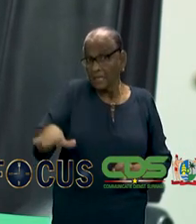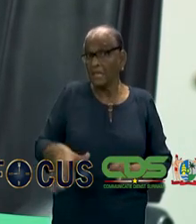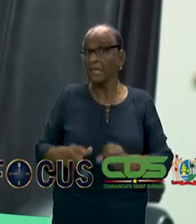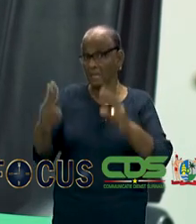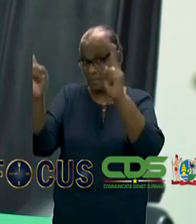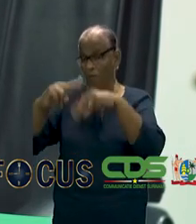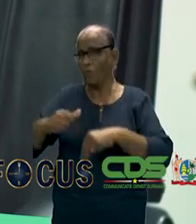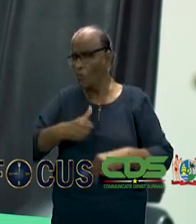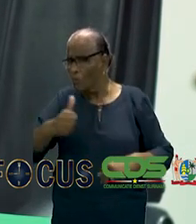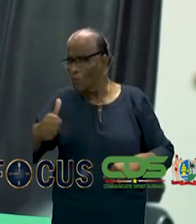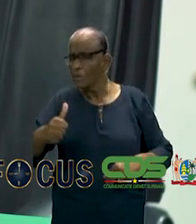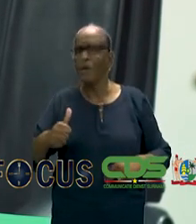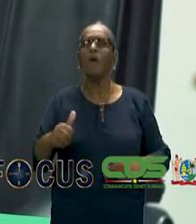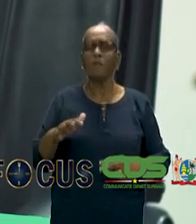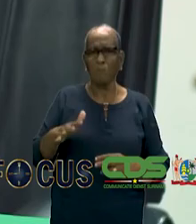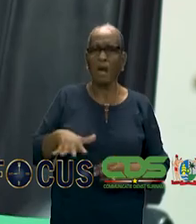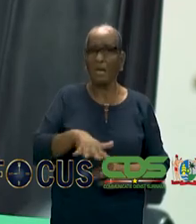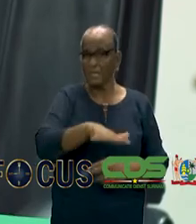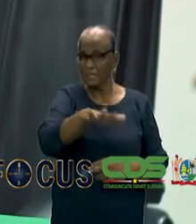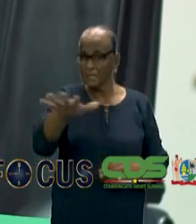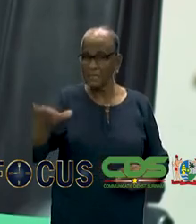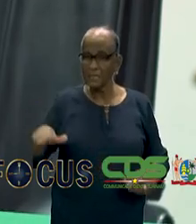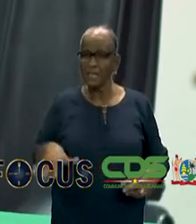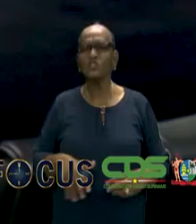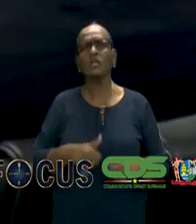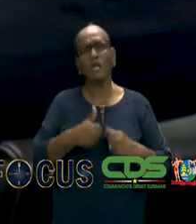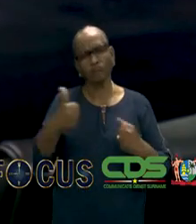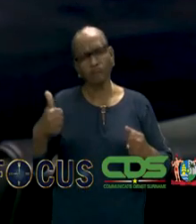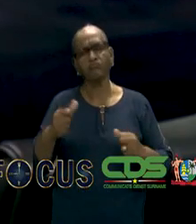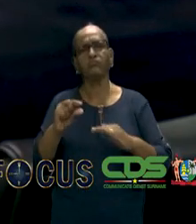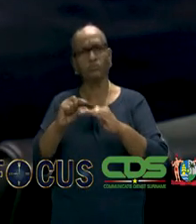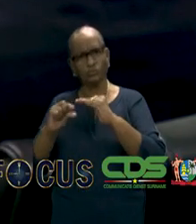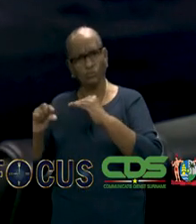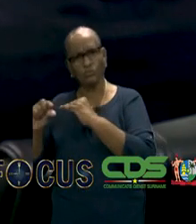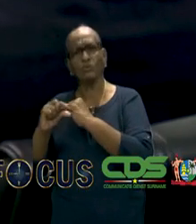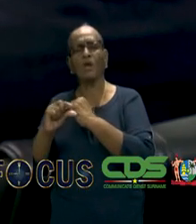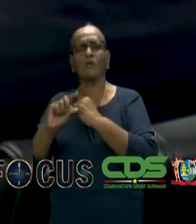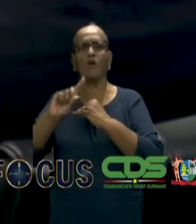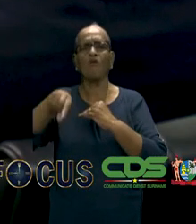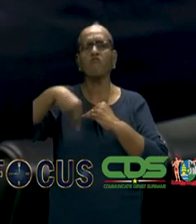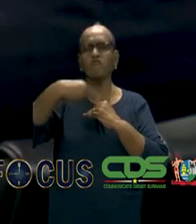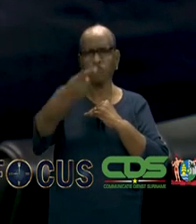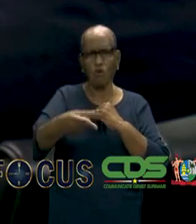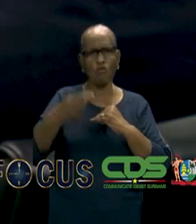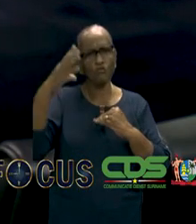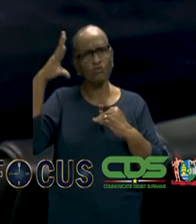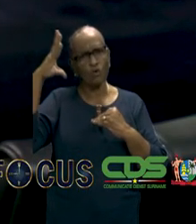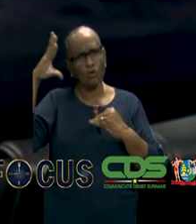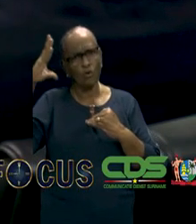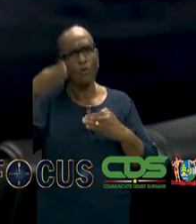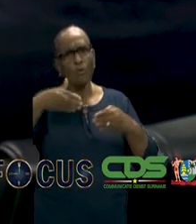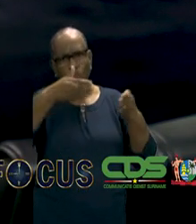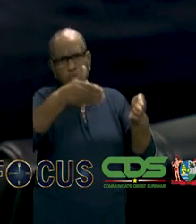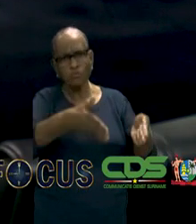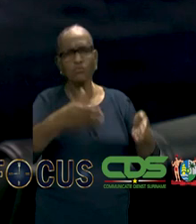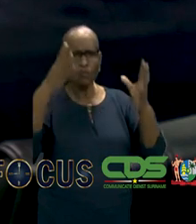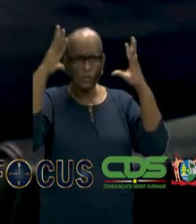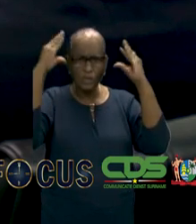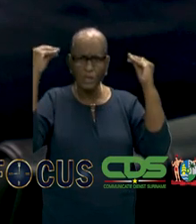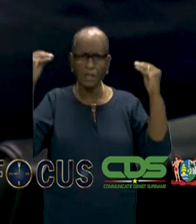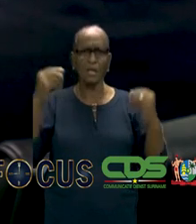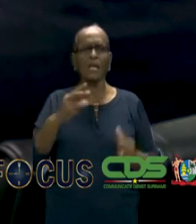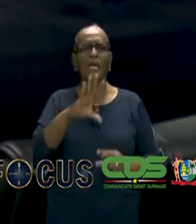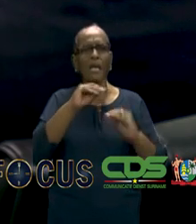hadden we goede relaties, maar dat loopt nu heel goed. De volgende bezoek was Nederland. En daar heb ik vooral gesproken met de bouw-